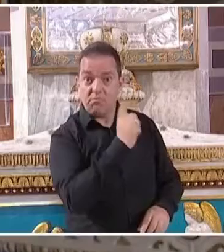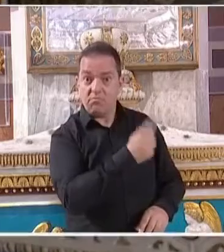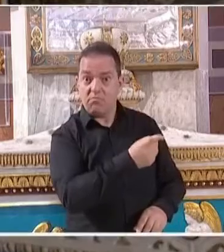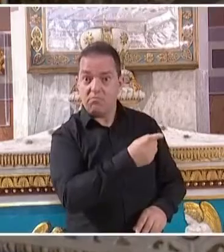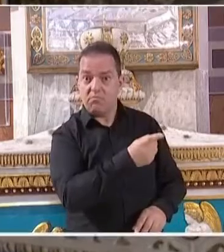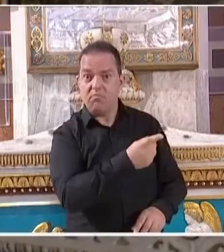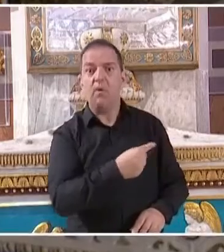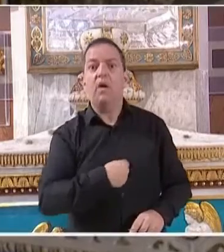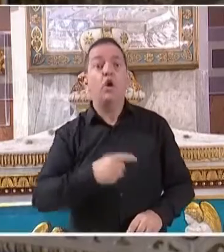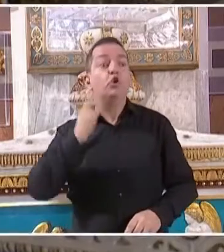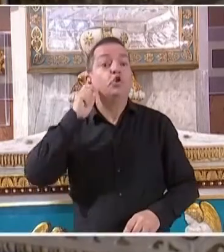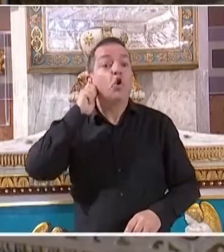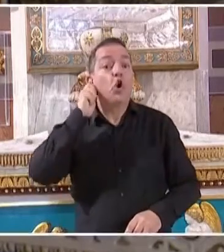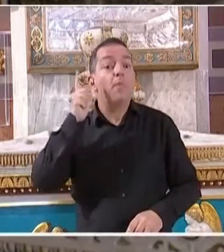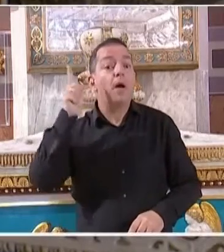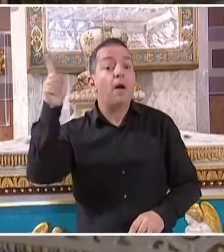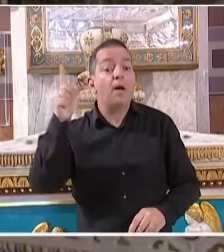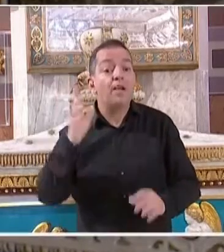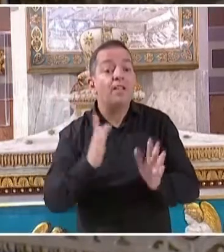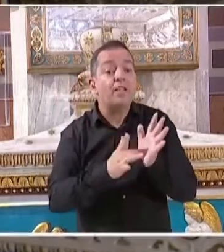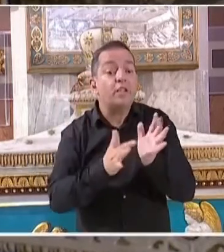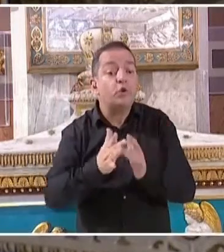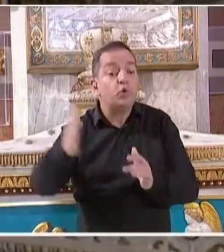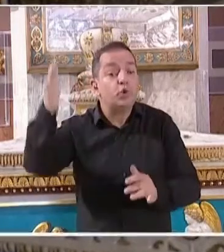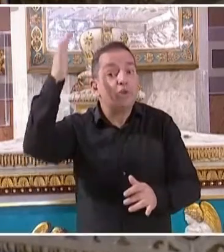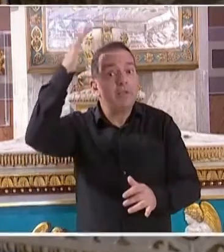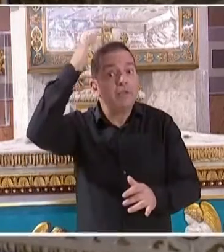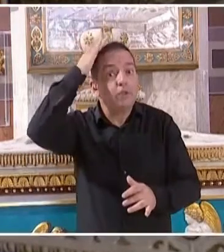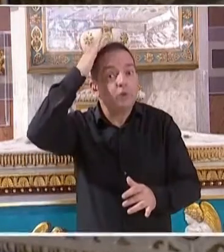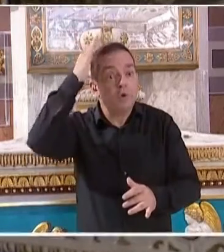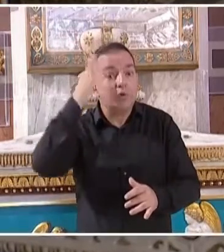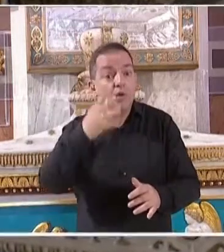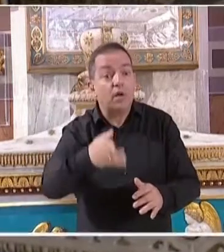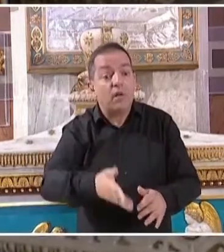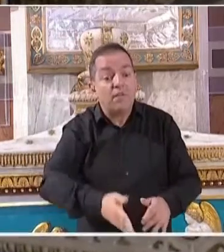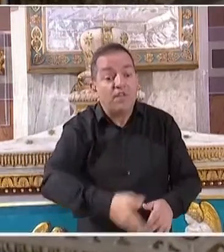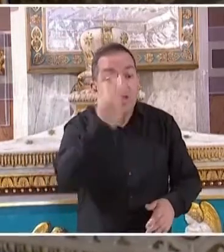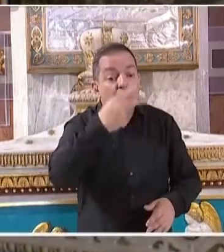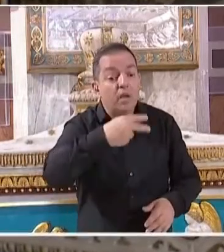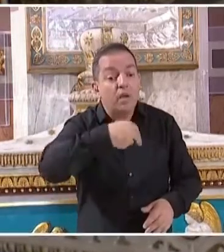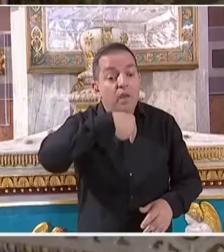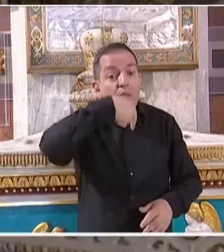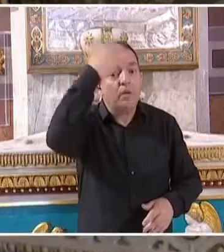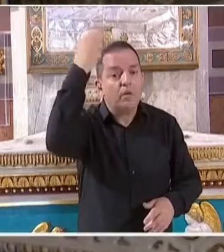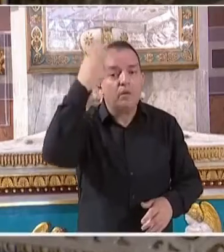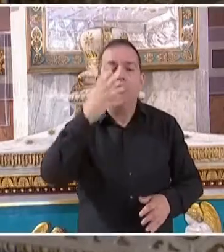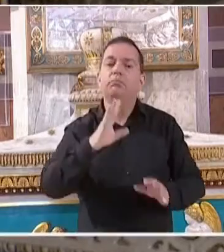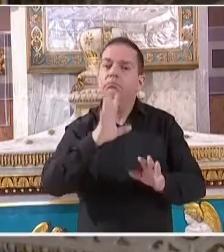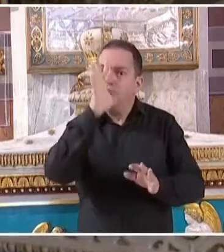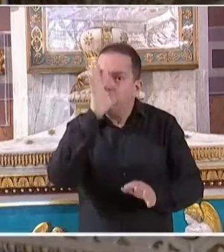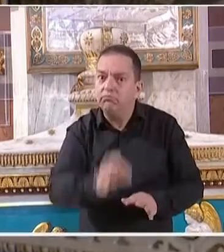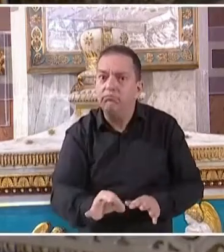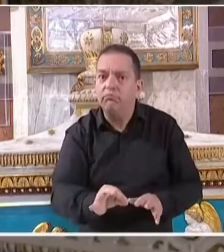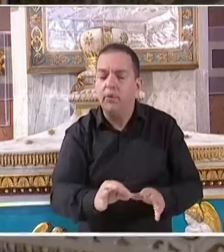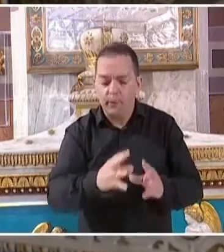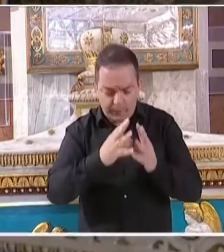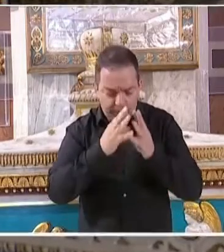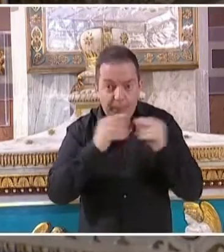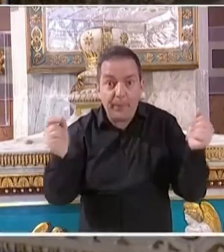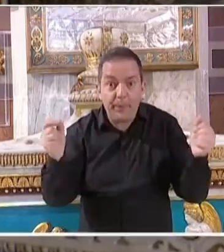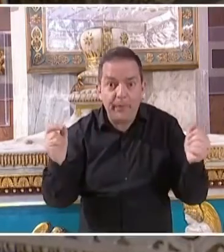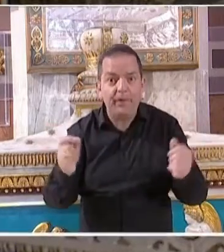θεράπευσε την μαντευωμένη δούλη η οποία σημειωτέων